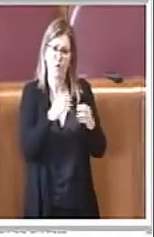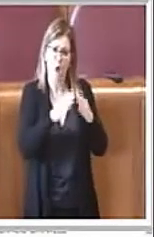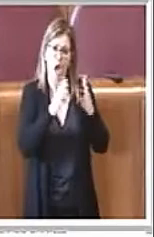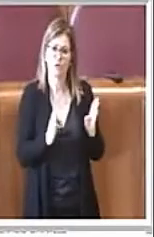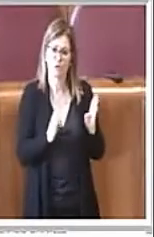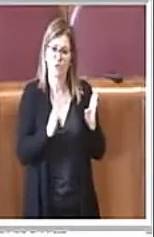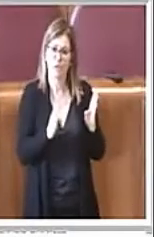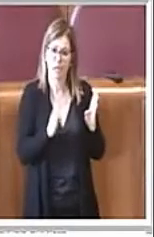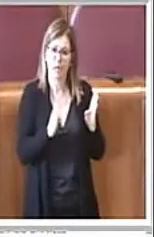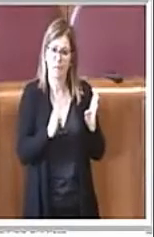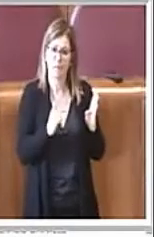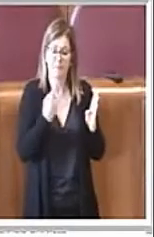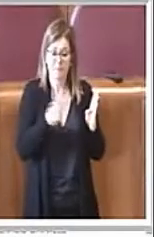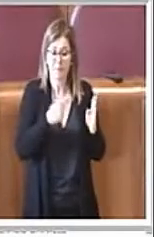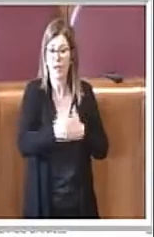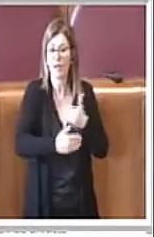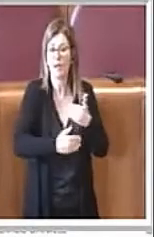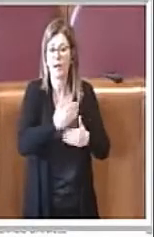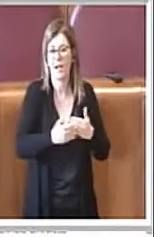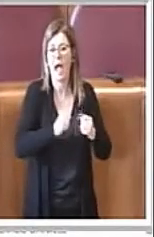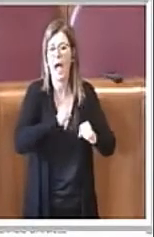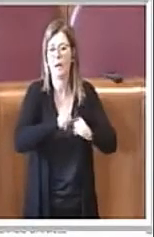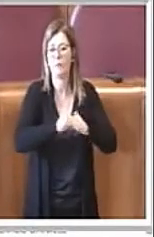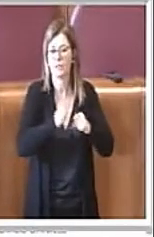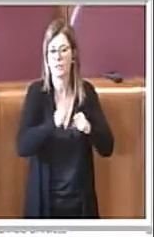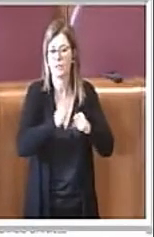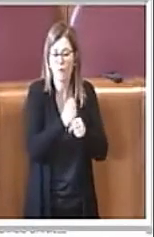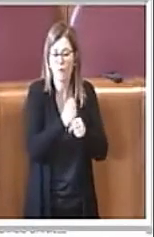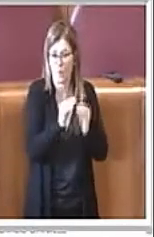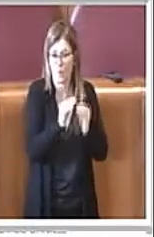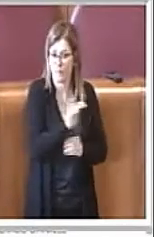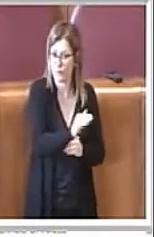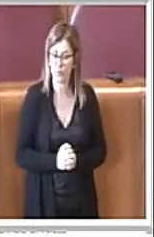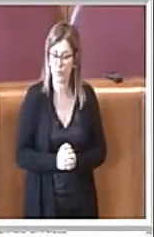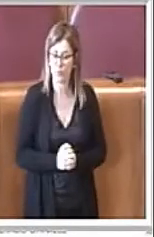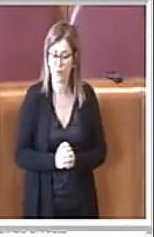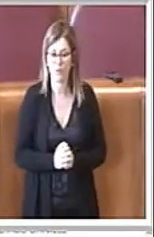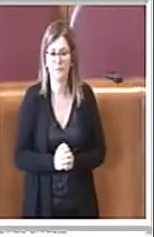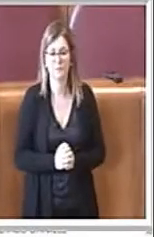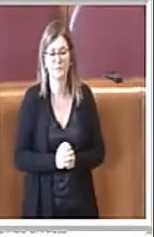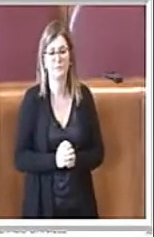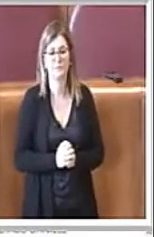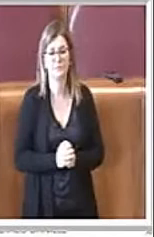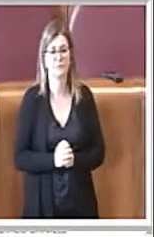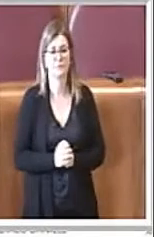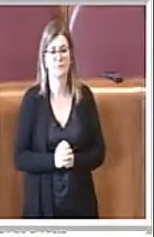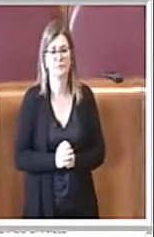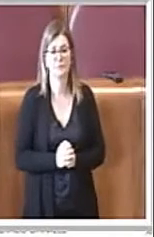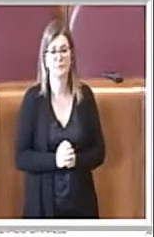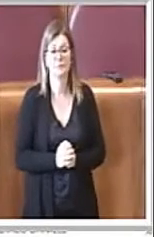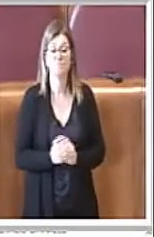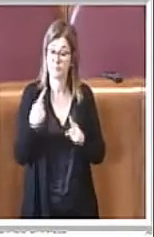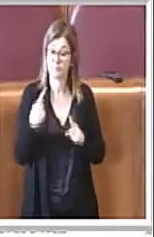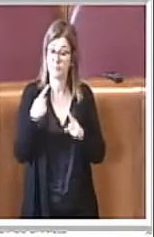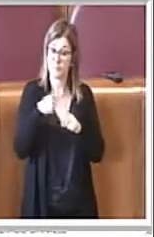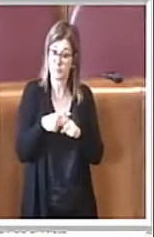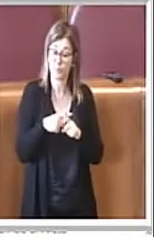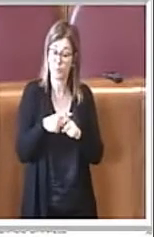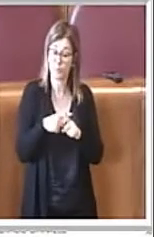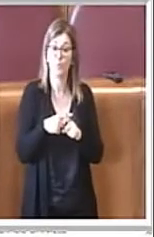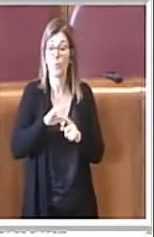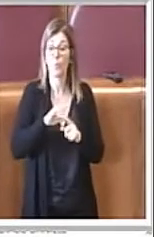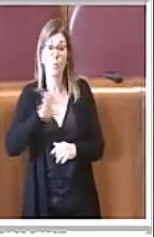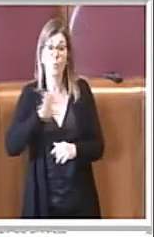svolgimento dell'attività amministrativa. E poi l'ulteriore elemento, un